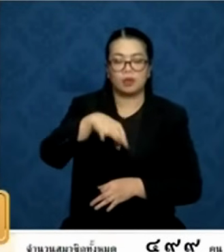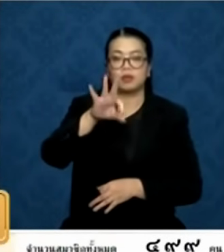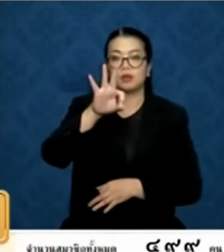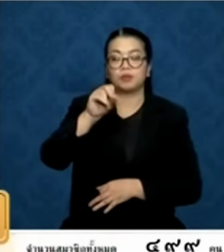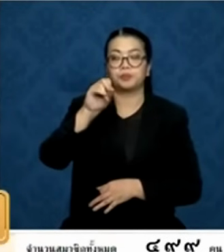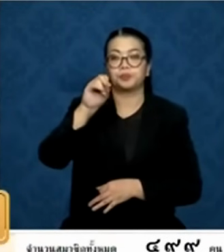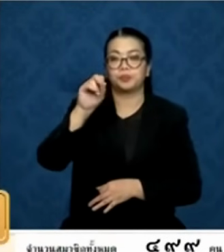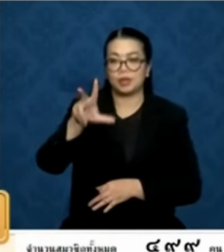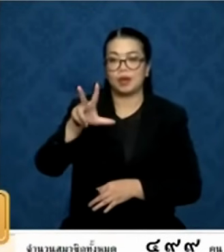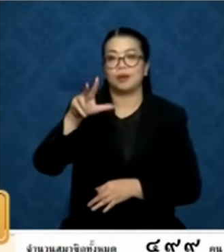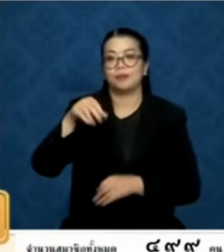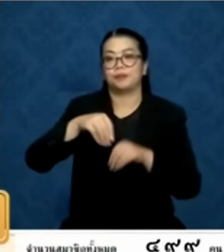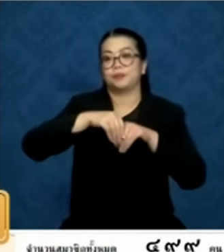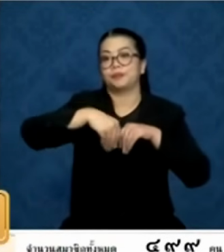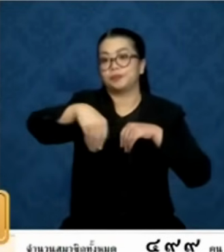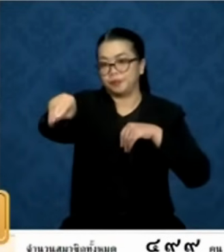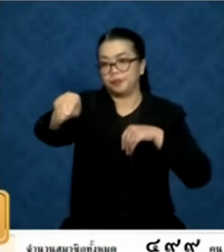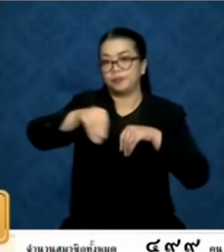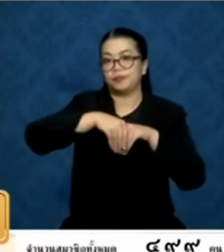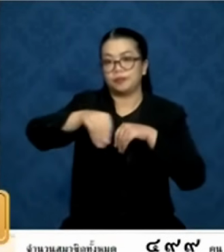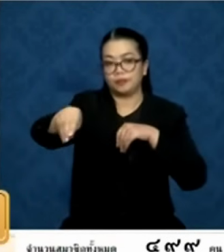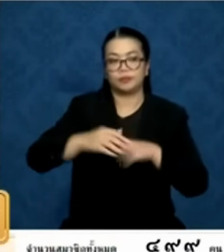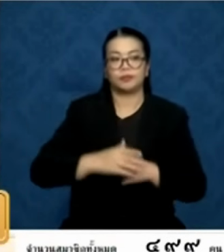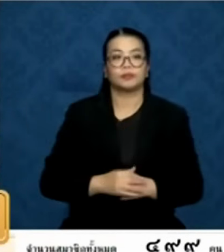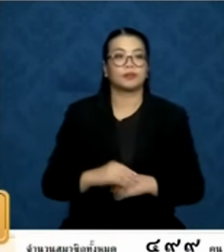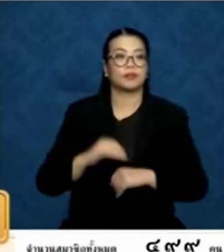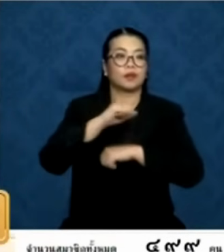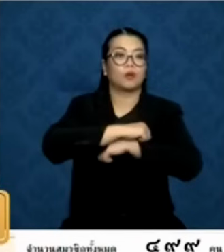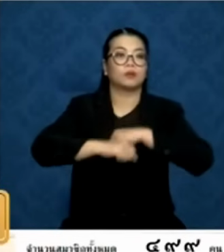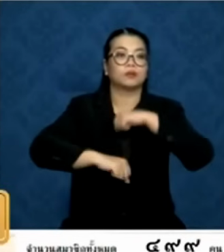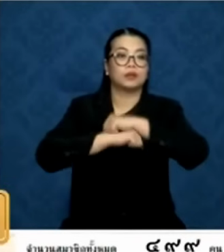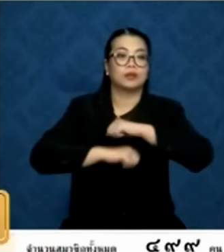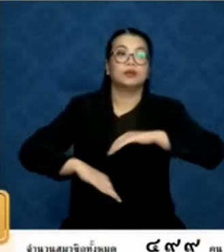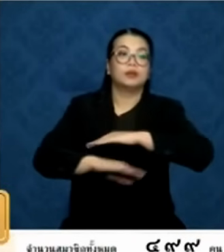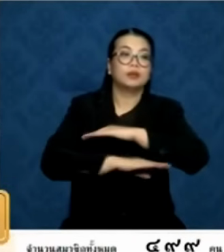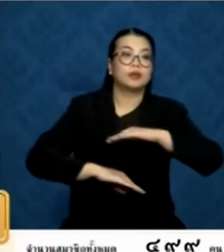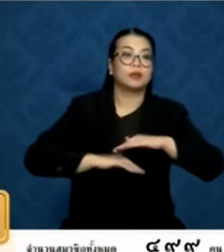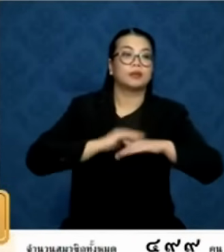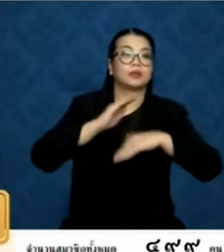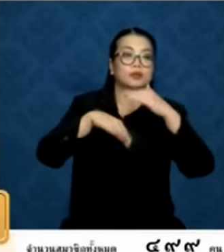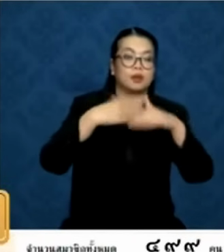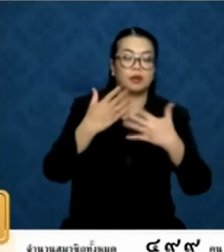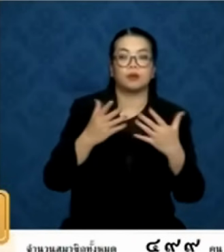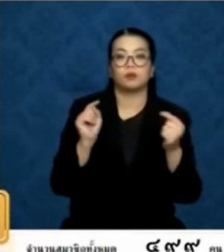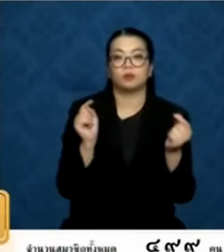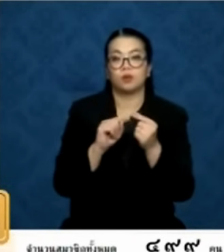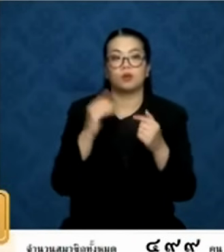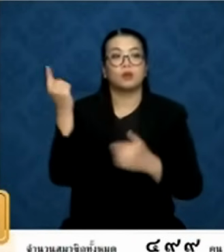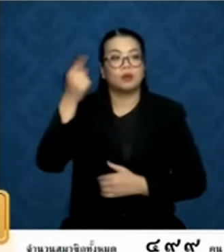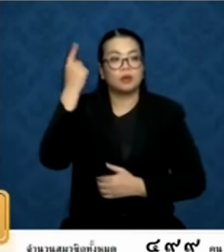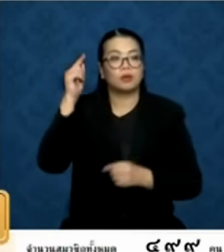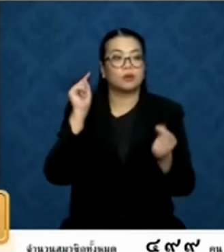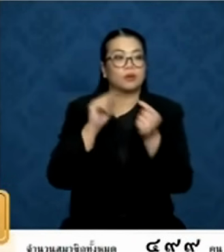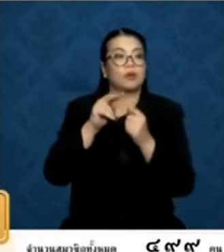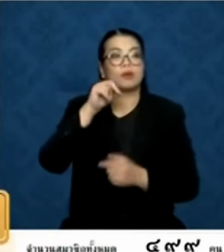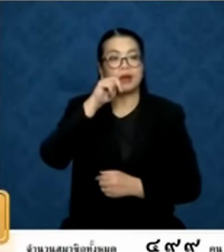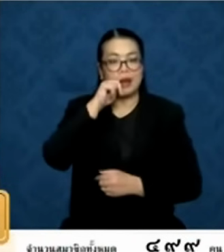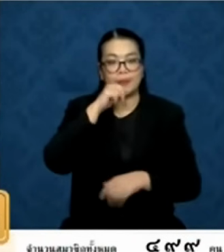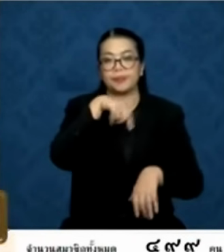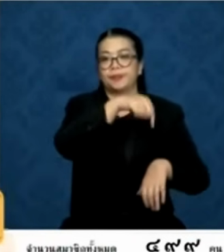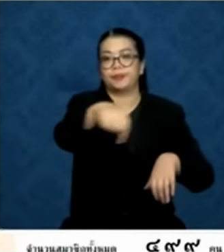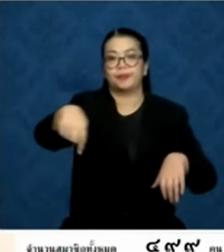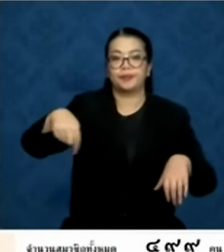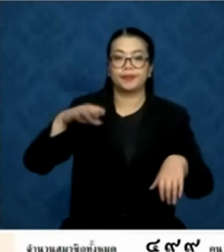29,993 กิโลเมตรและพัฒนาโครงสร้างพื้นฐานเพื่อสนับสนุนการท่องเที่ยวทางน้ำ9แห่ง